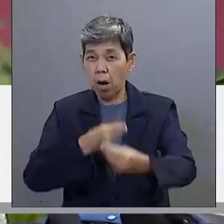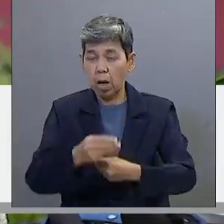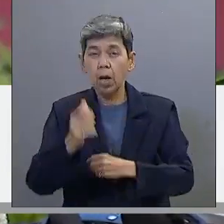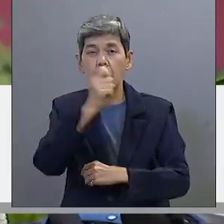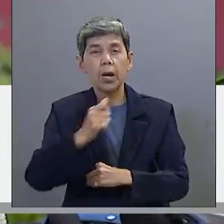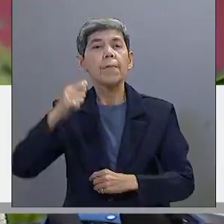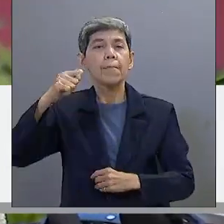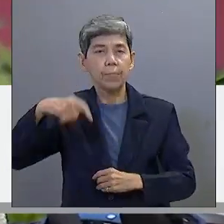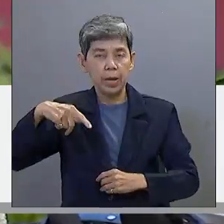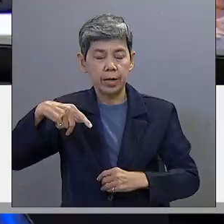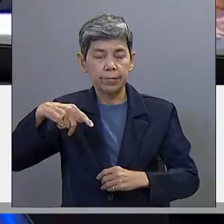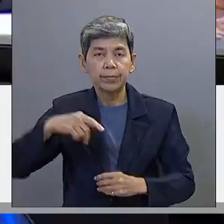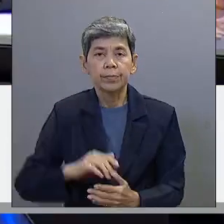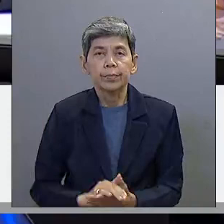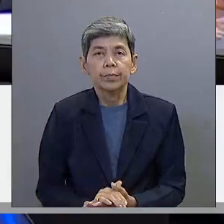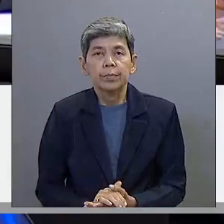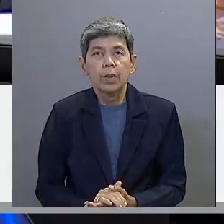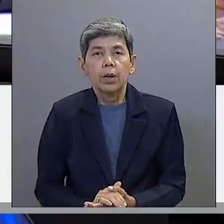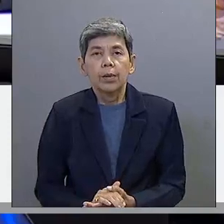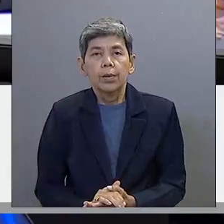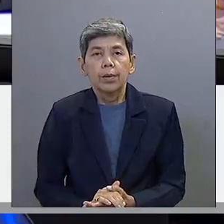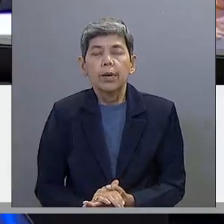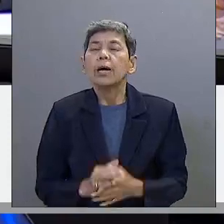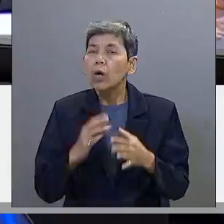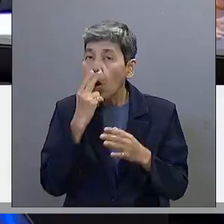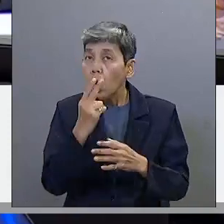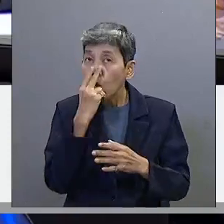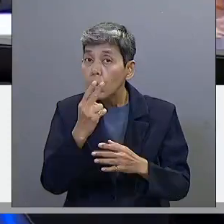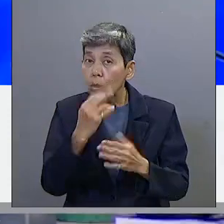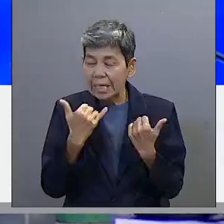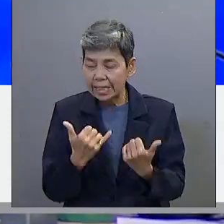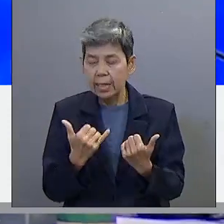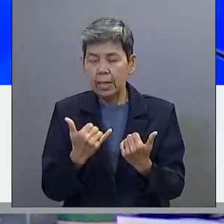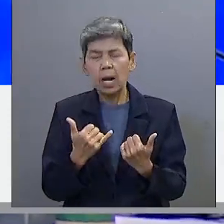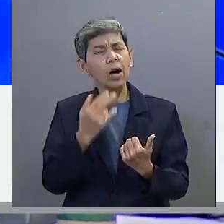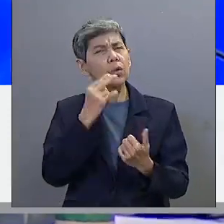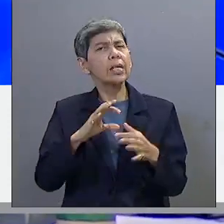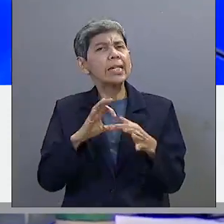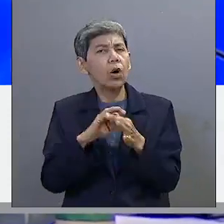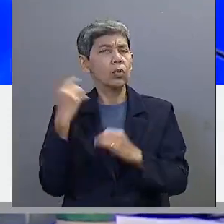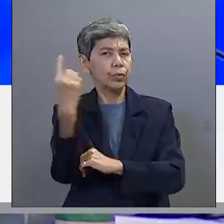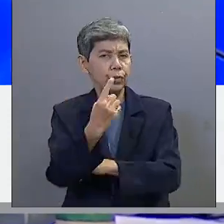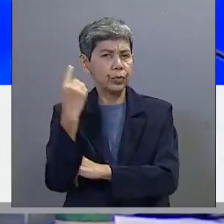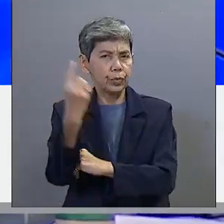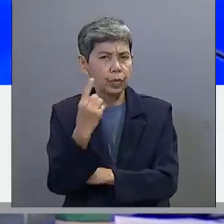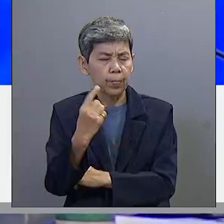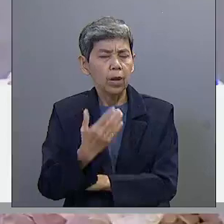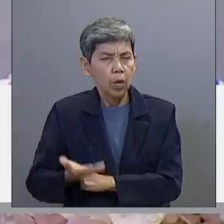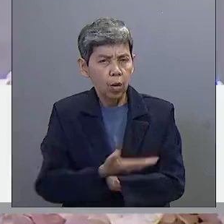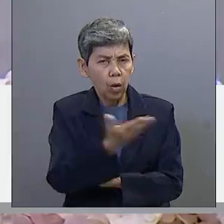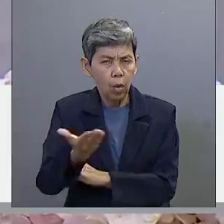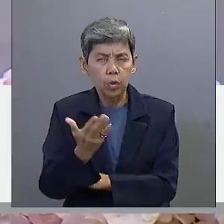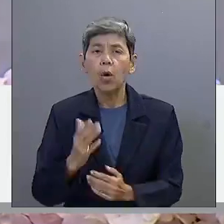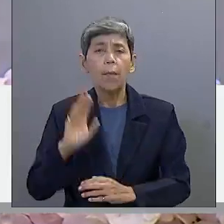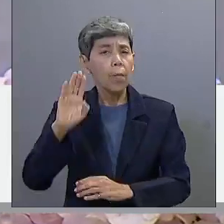กหรือว่า FTAAP ขณะเดียวกันเป็นผลบวกที่จะเกิดขึ้นทันทีก็คือภาคการท่องเที่ยวจึงขอให้ภาคธุรกิ